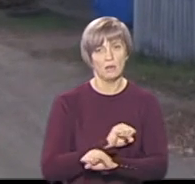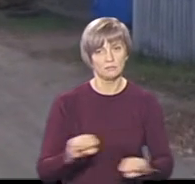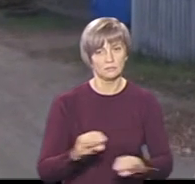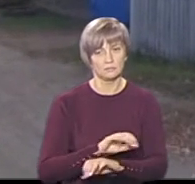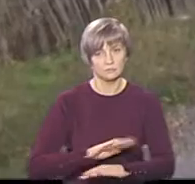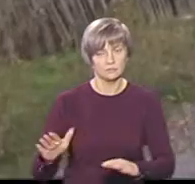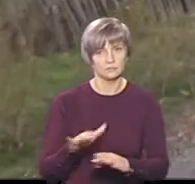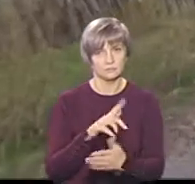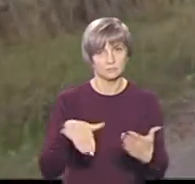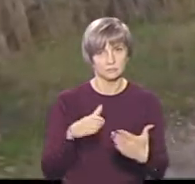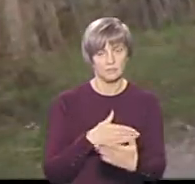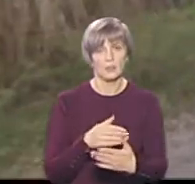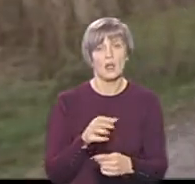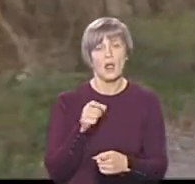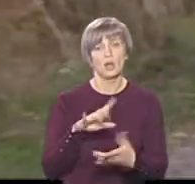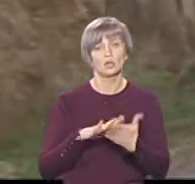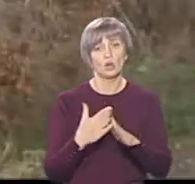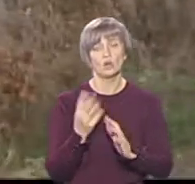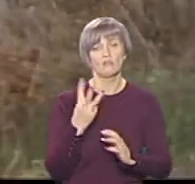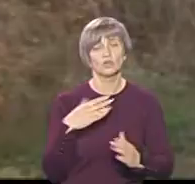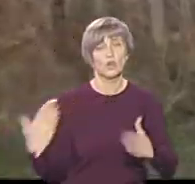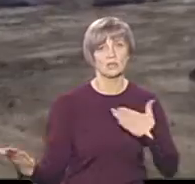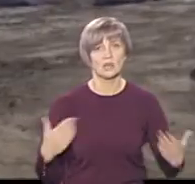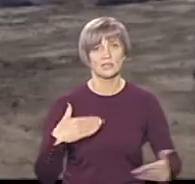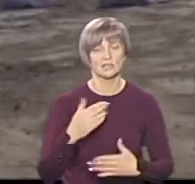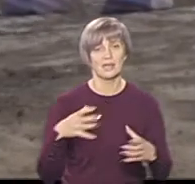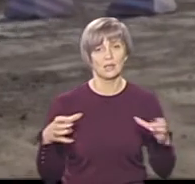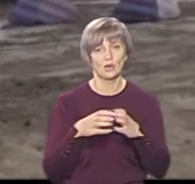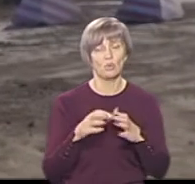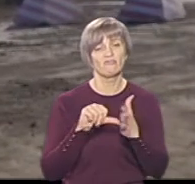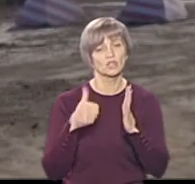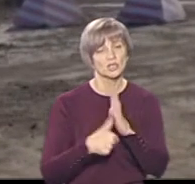ділянках у тристоронній контактній групі домовилися ще 2016-го, але